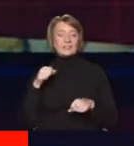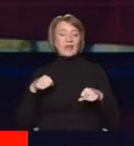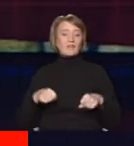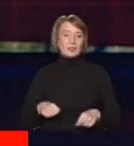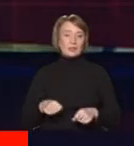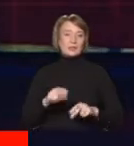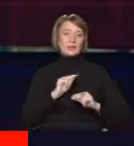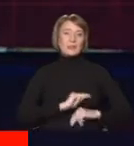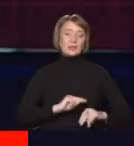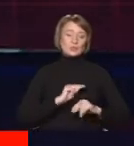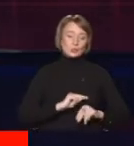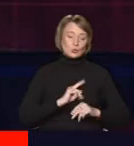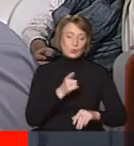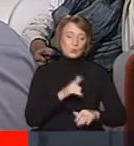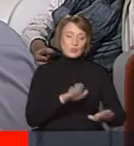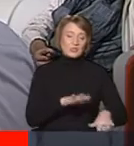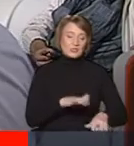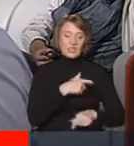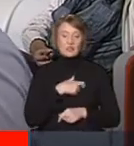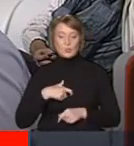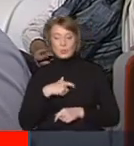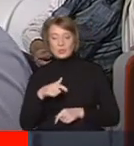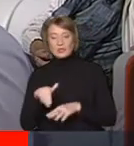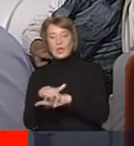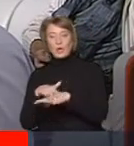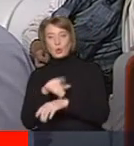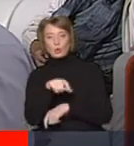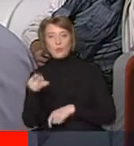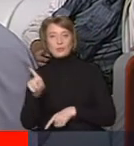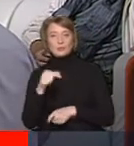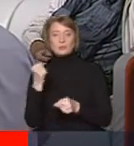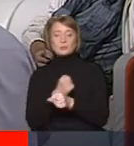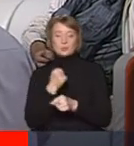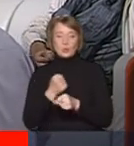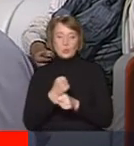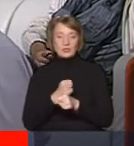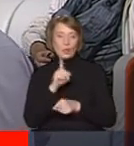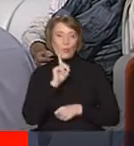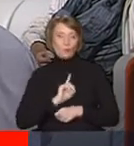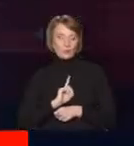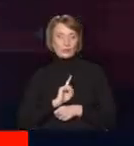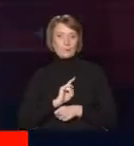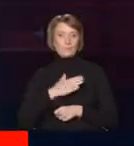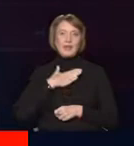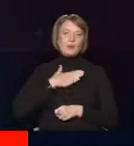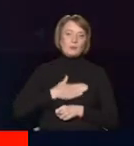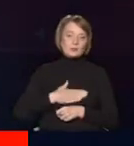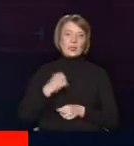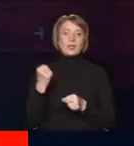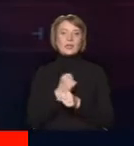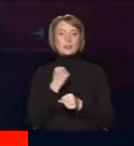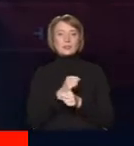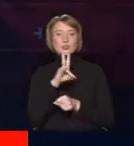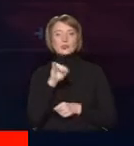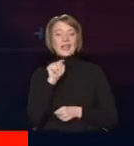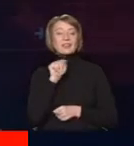працює міський депутат, чи працює міський голова, чи він працює на громаду, на те, щоб зробити місто комфортним для більшості киян, чи він працює на те,